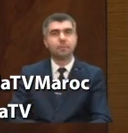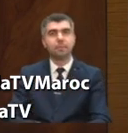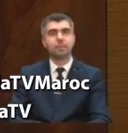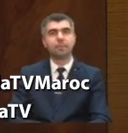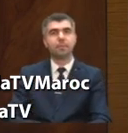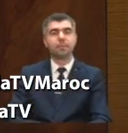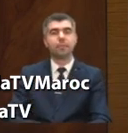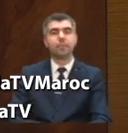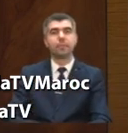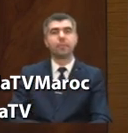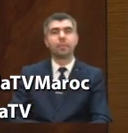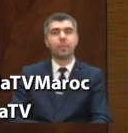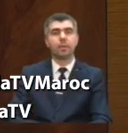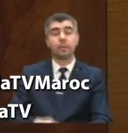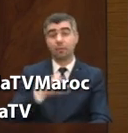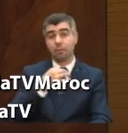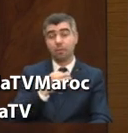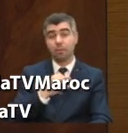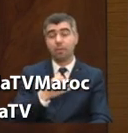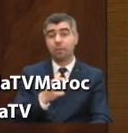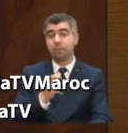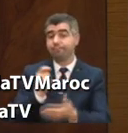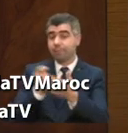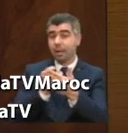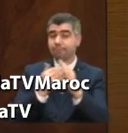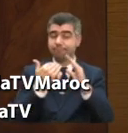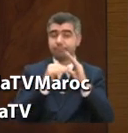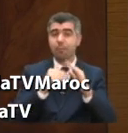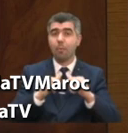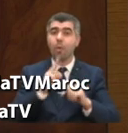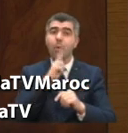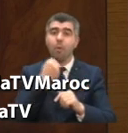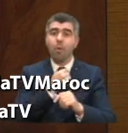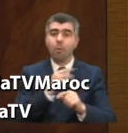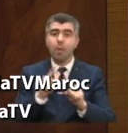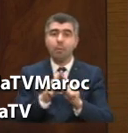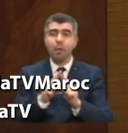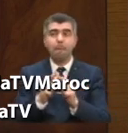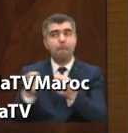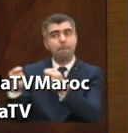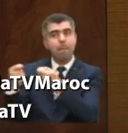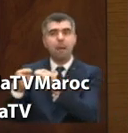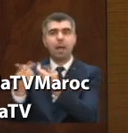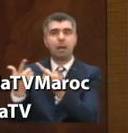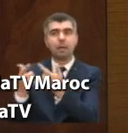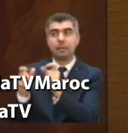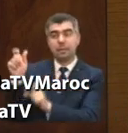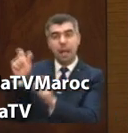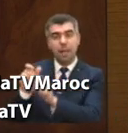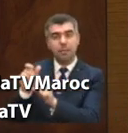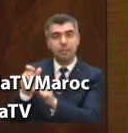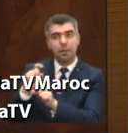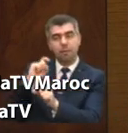قطاع معين. لذا نطلب من الحكومة تراجع عن هذا التمييز حفاظا على جو الثقة السائر في